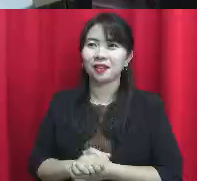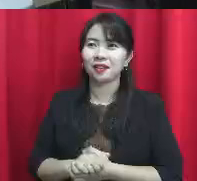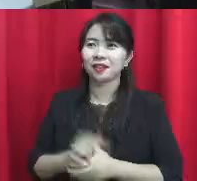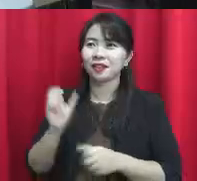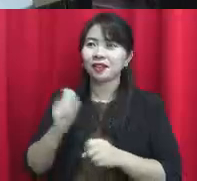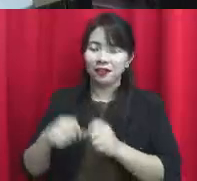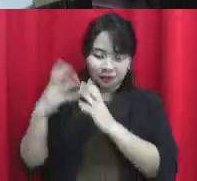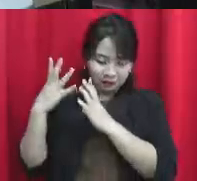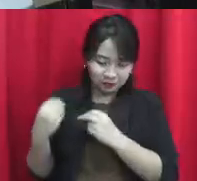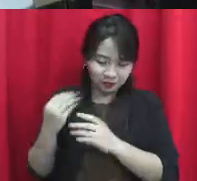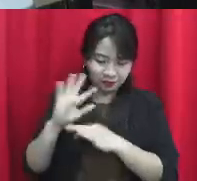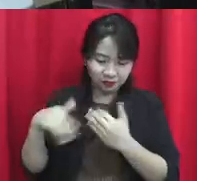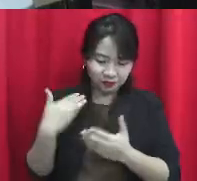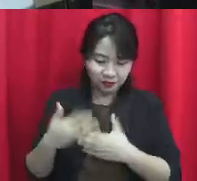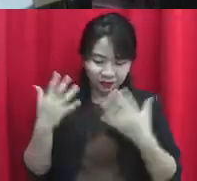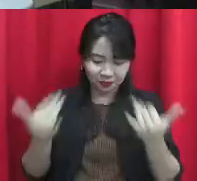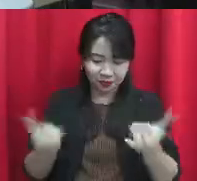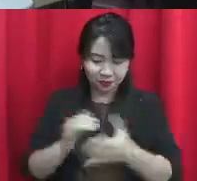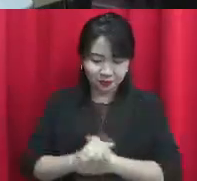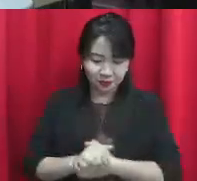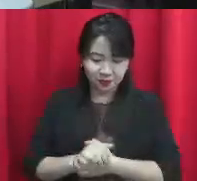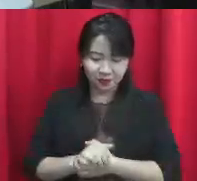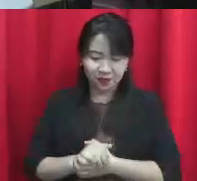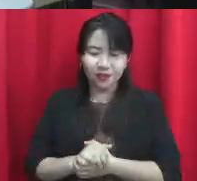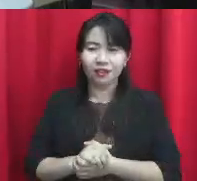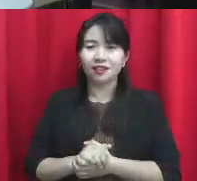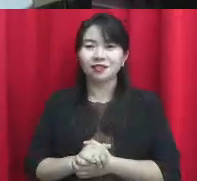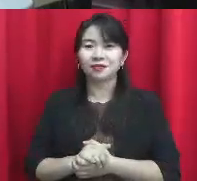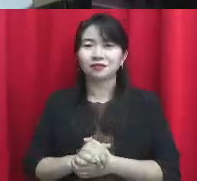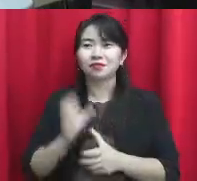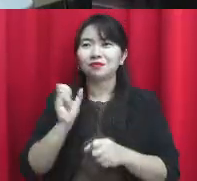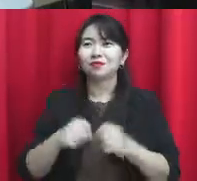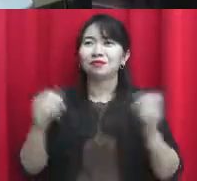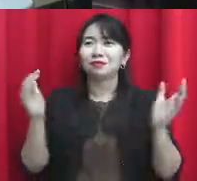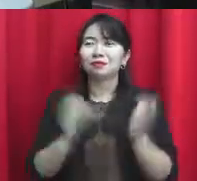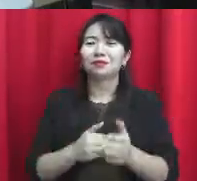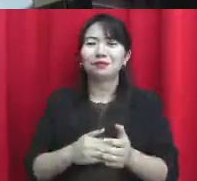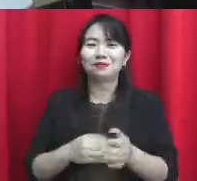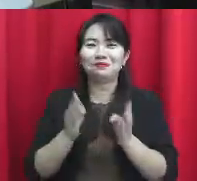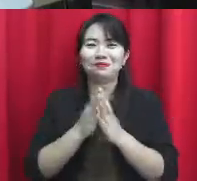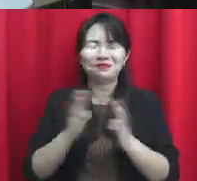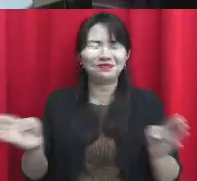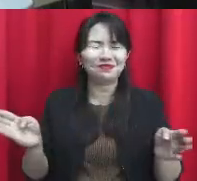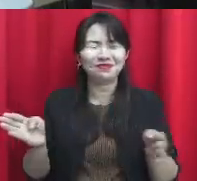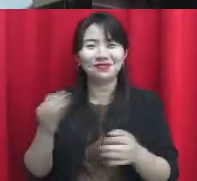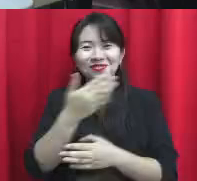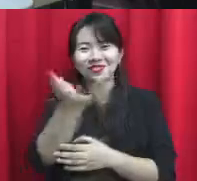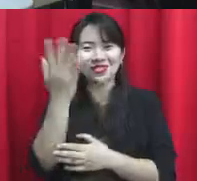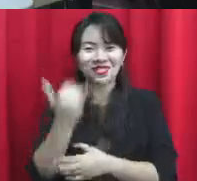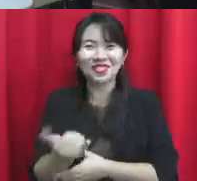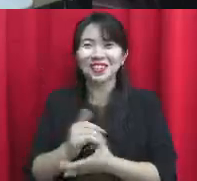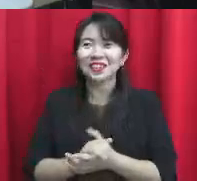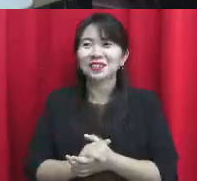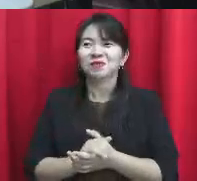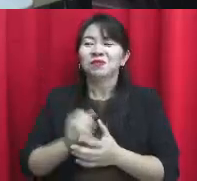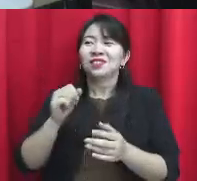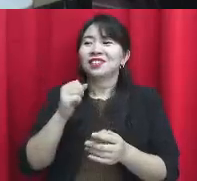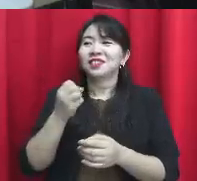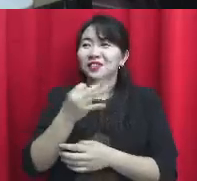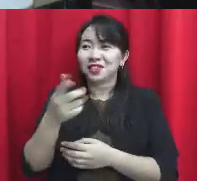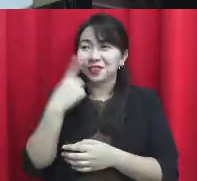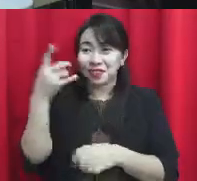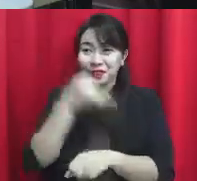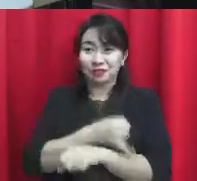naging pagpapala po ang episode po natin ngayon pong tanghali po na ito kaya again a big shoutout to all of you that invested in the